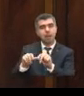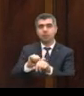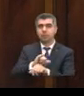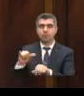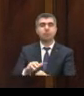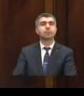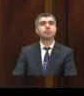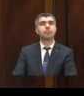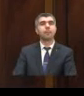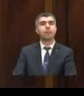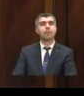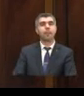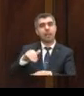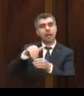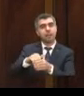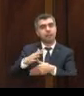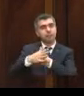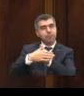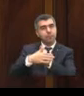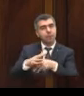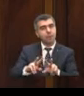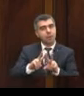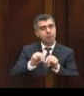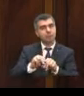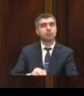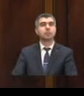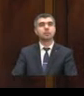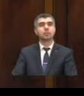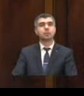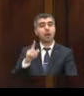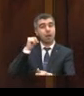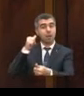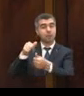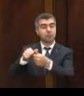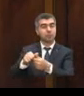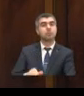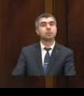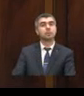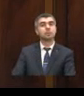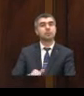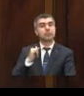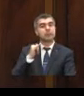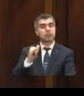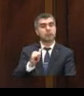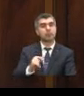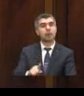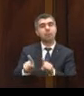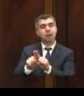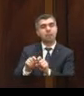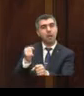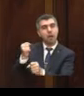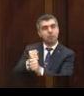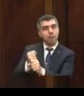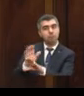فريق التجمع الدستوري لا يستحضر هنا المقاربة الاستباقية